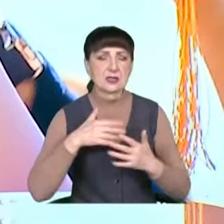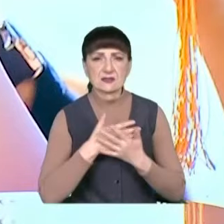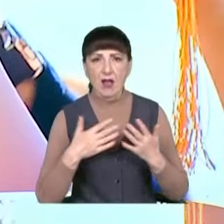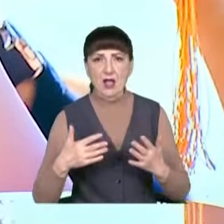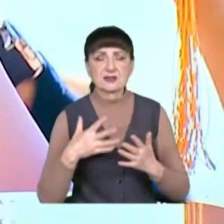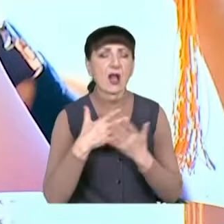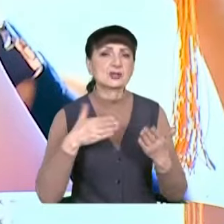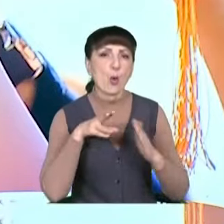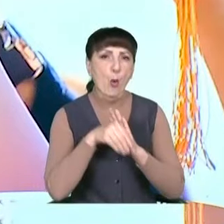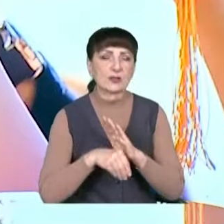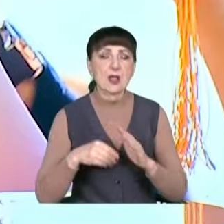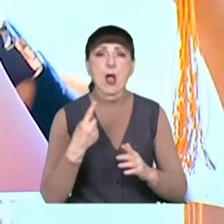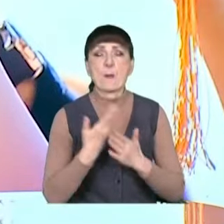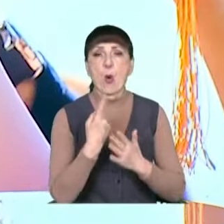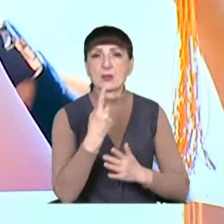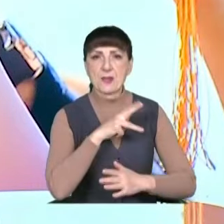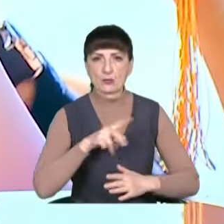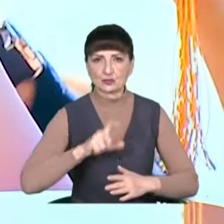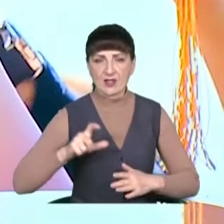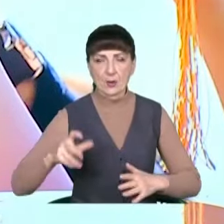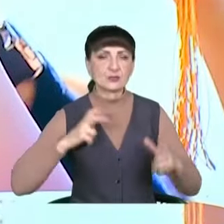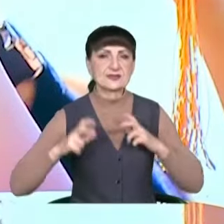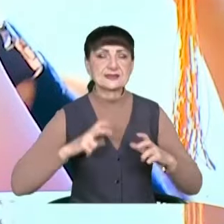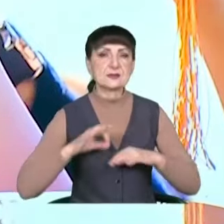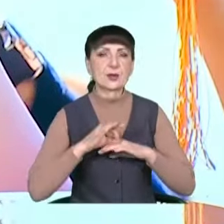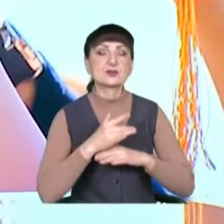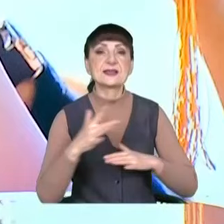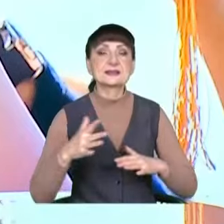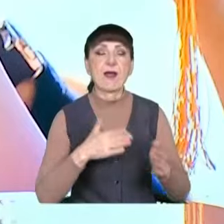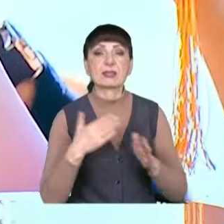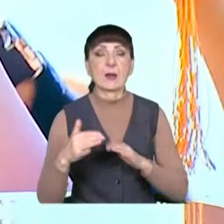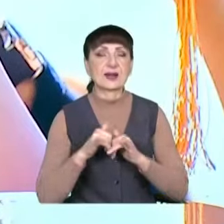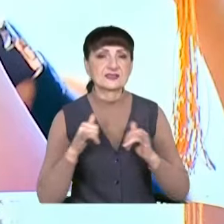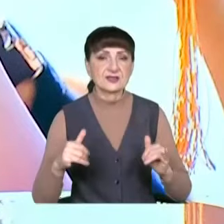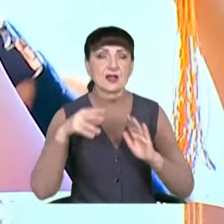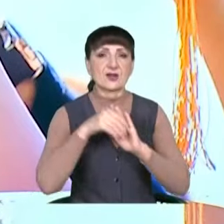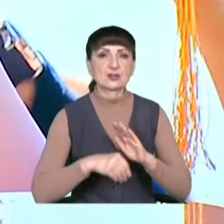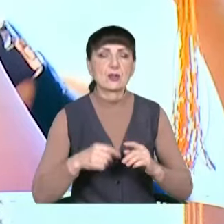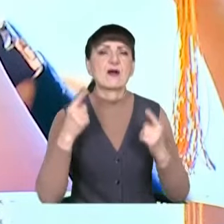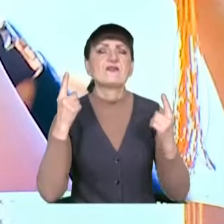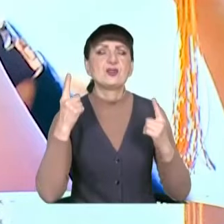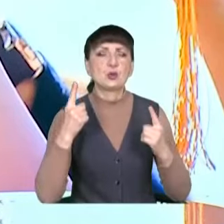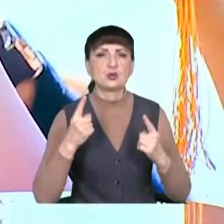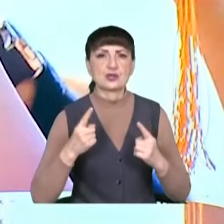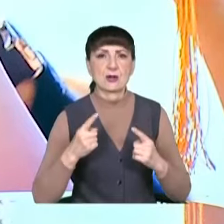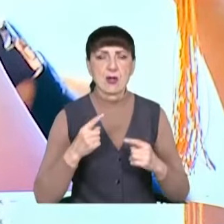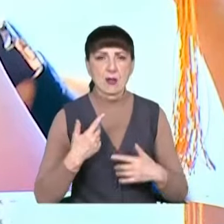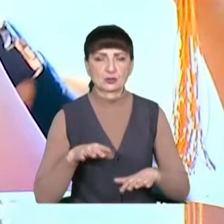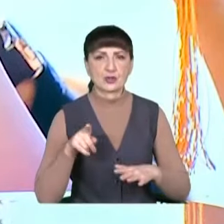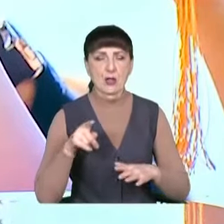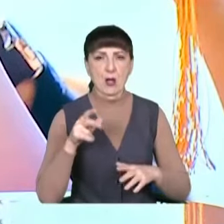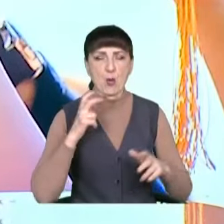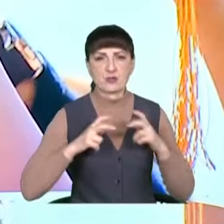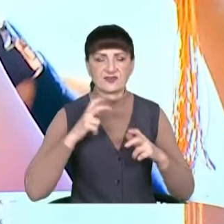Это около миллиона человек. Университет прошел несколько этапов своего развития и вошел в топ ведущих учебных заведений мира.